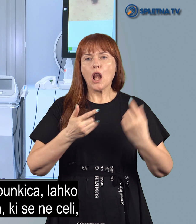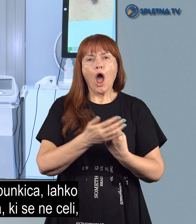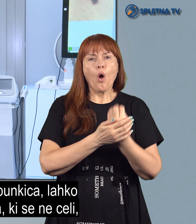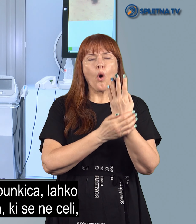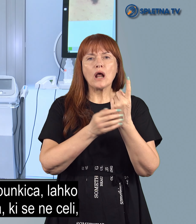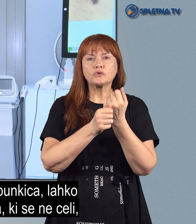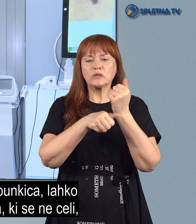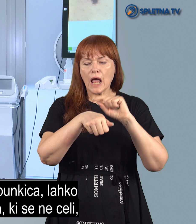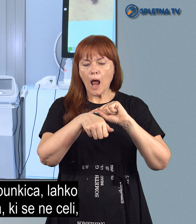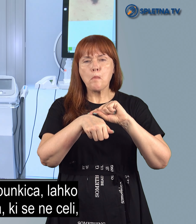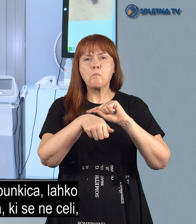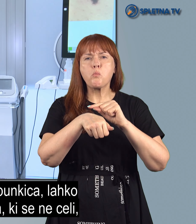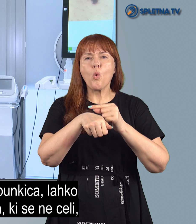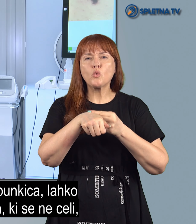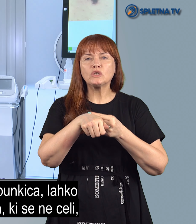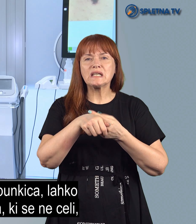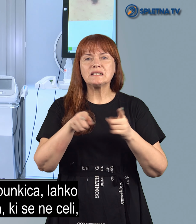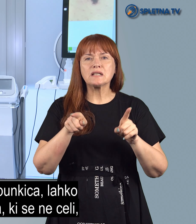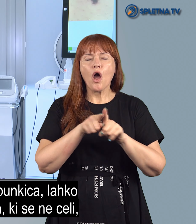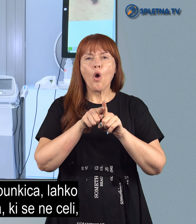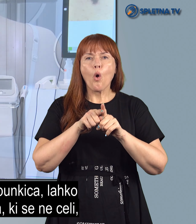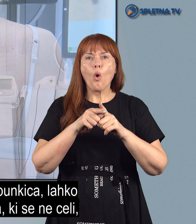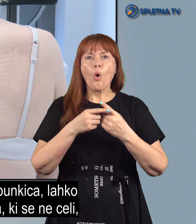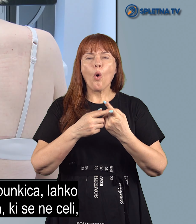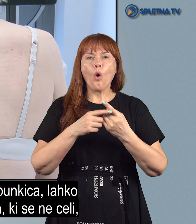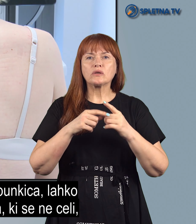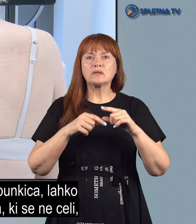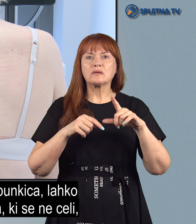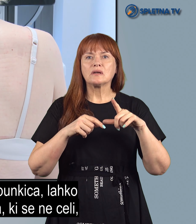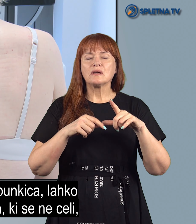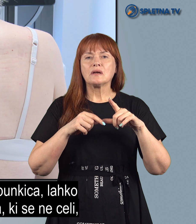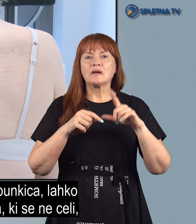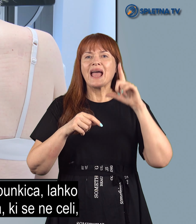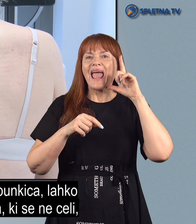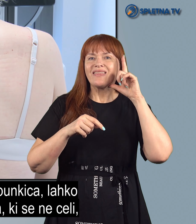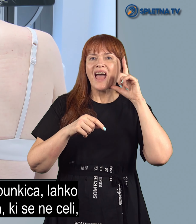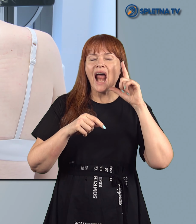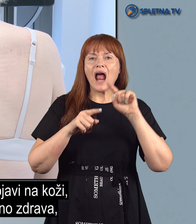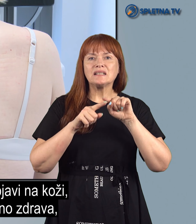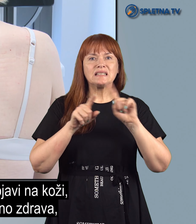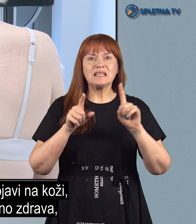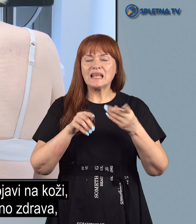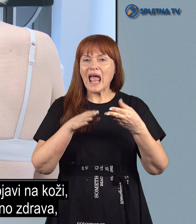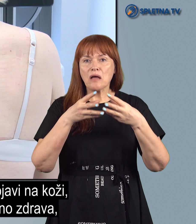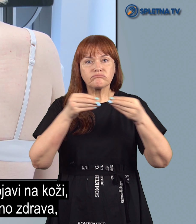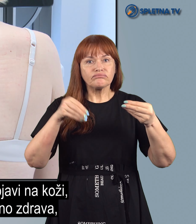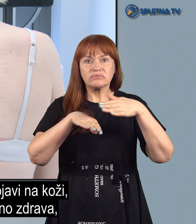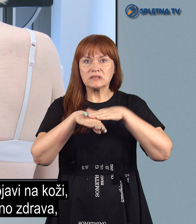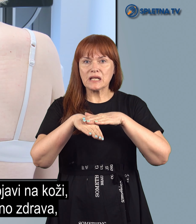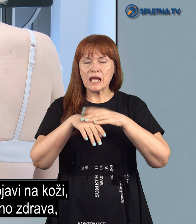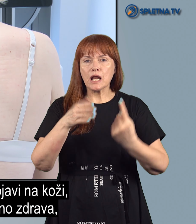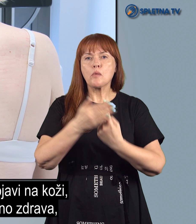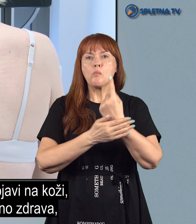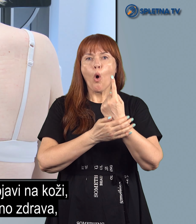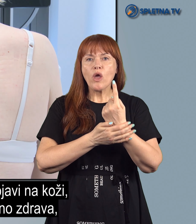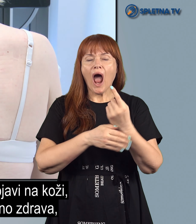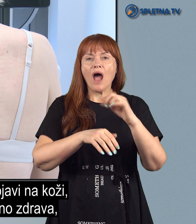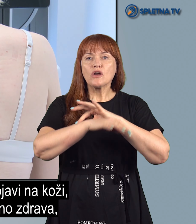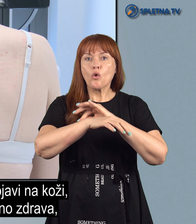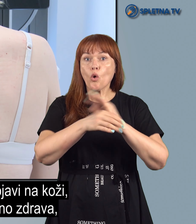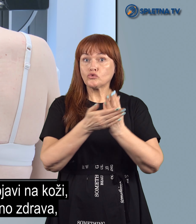ena bunkica, lahko pa kot ena ranica, ki ne celi, da se ponavadi pojavi na koži, ki je